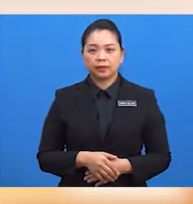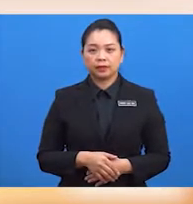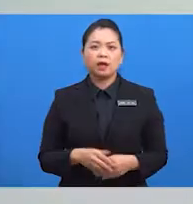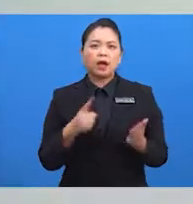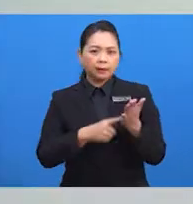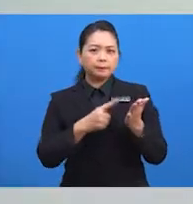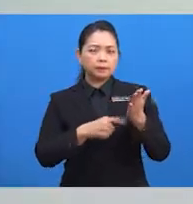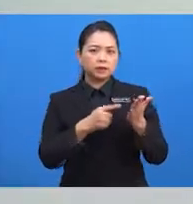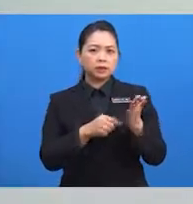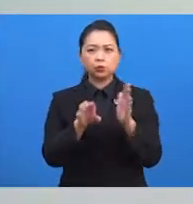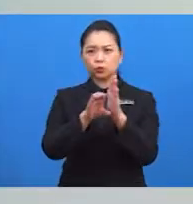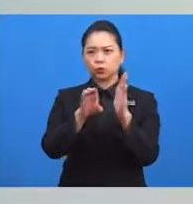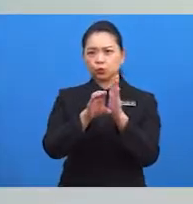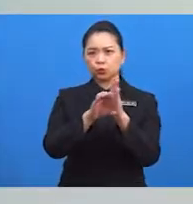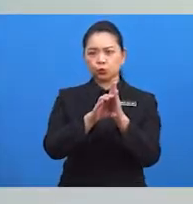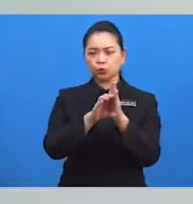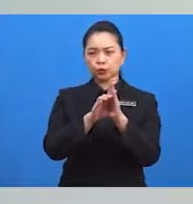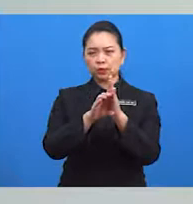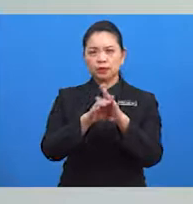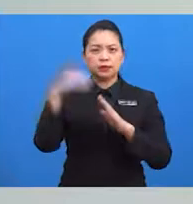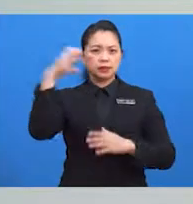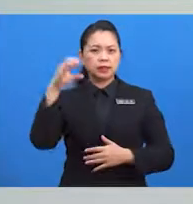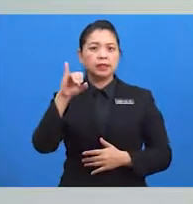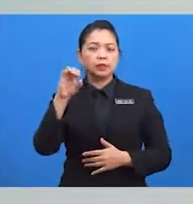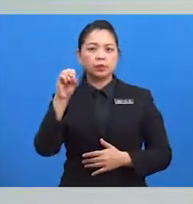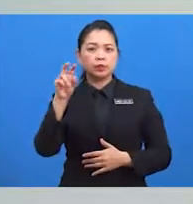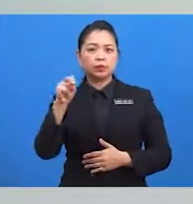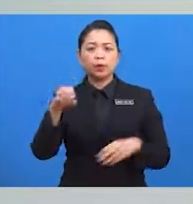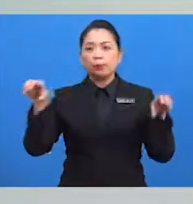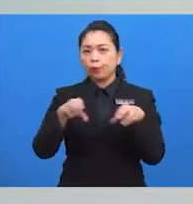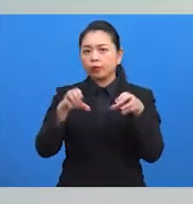contoh sinaran mengayun buatan